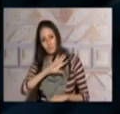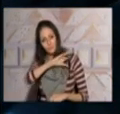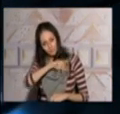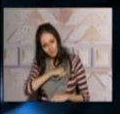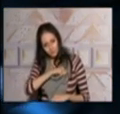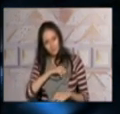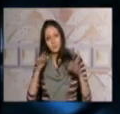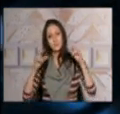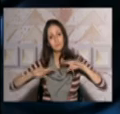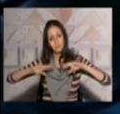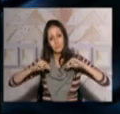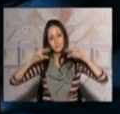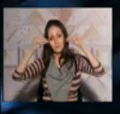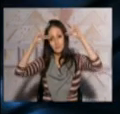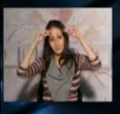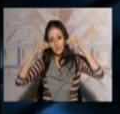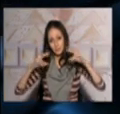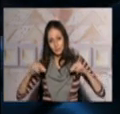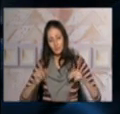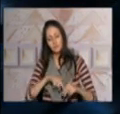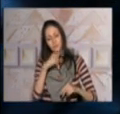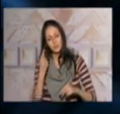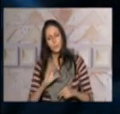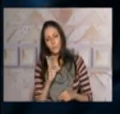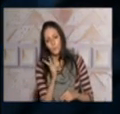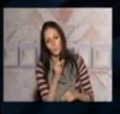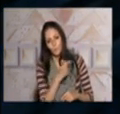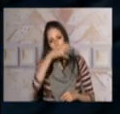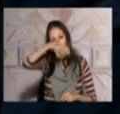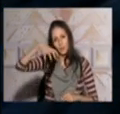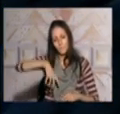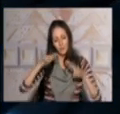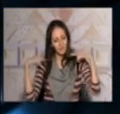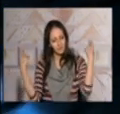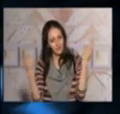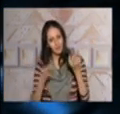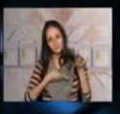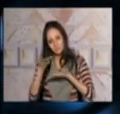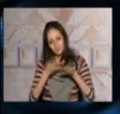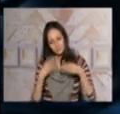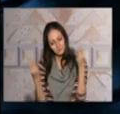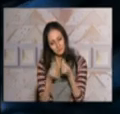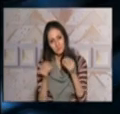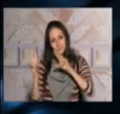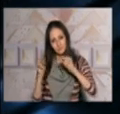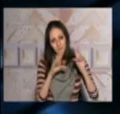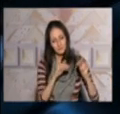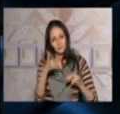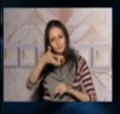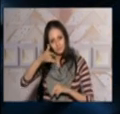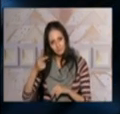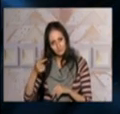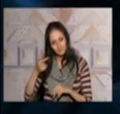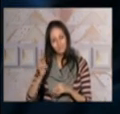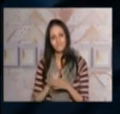لبنانيين، من كل الجنسيات، ونعاملهم معاملة الإخوة ولا نجعلهم نقطة ضغط لهجرة غير مشروعة إلى